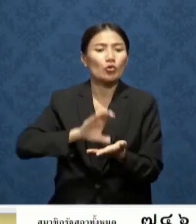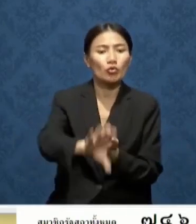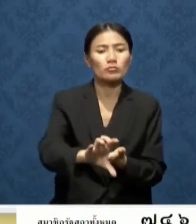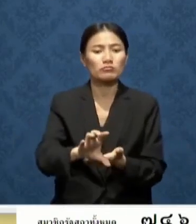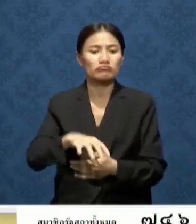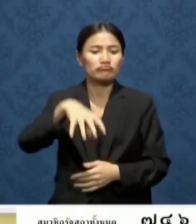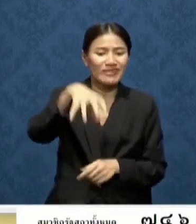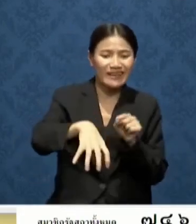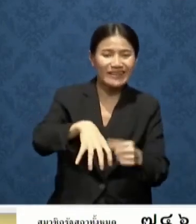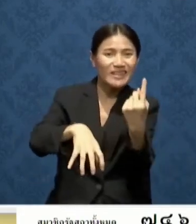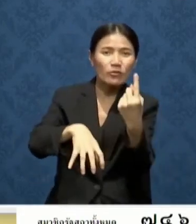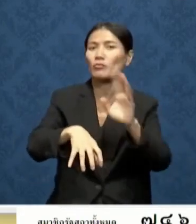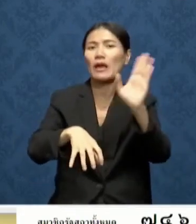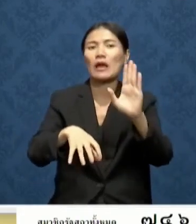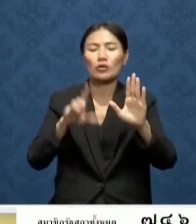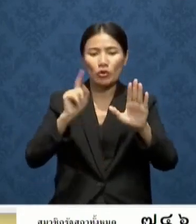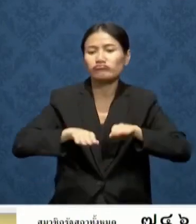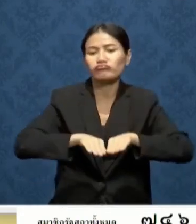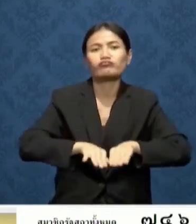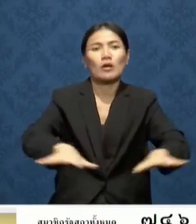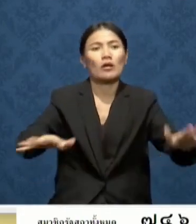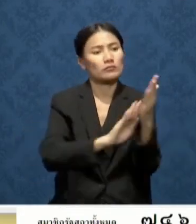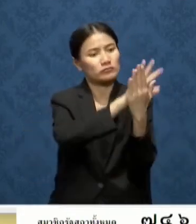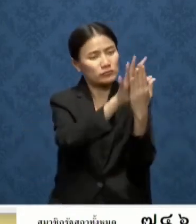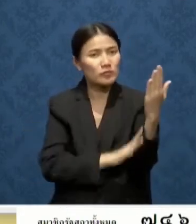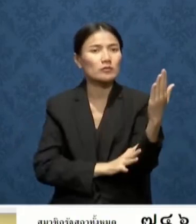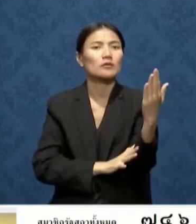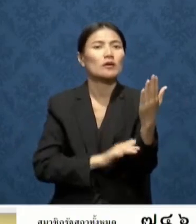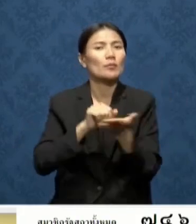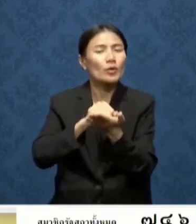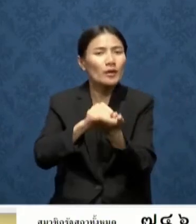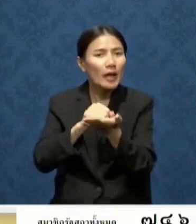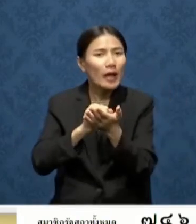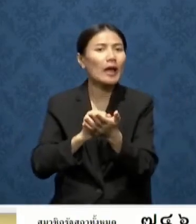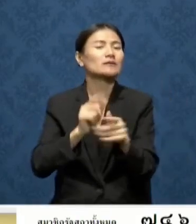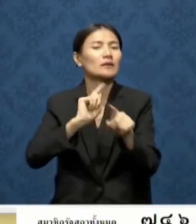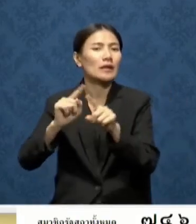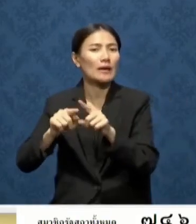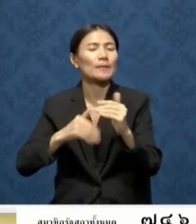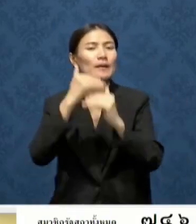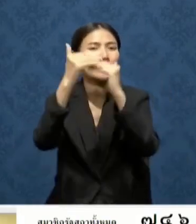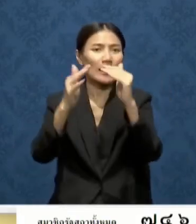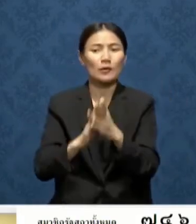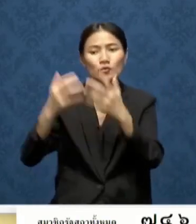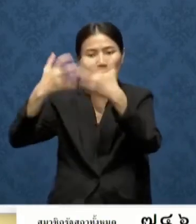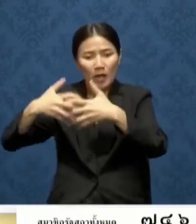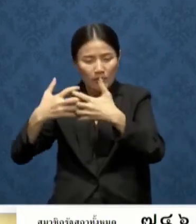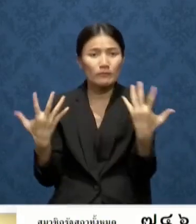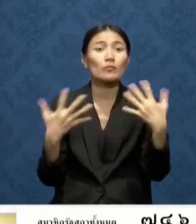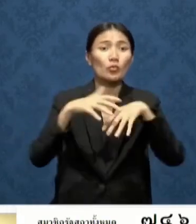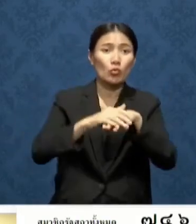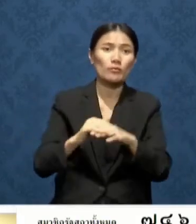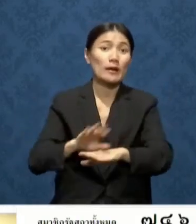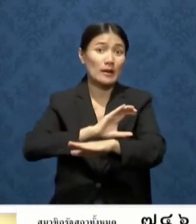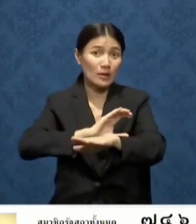กระจายอำนาจการให้บริการขนส่งสาธนา พนวกความต้องการเข้ากับการพัฒนายอุสาหกรรมค่าโยสารร่ม